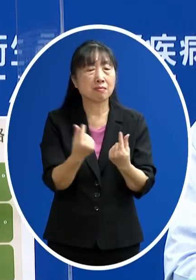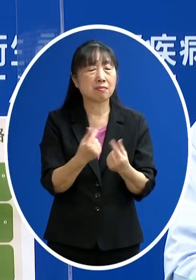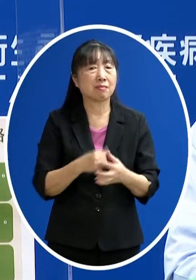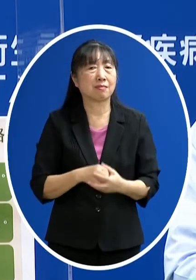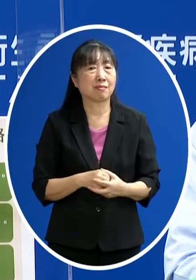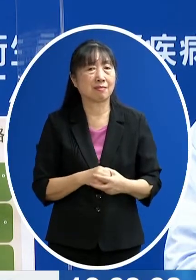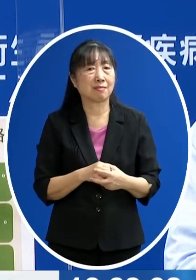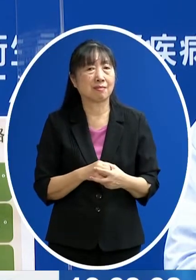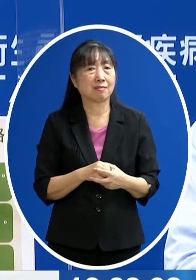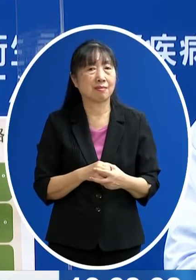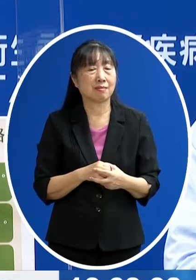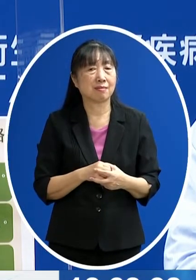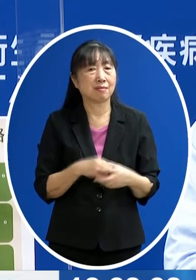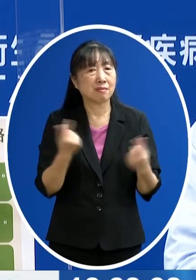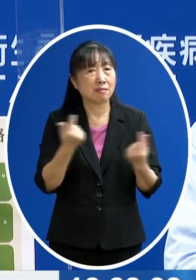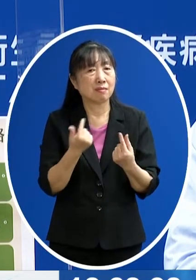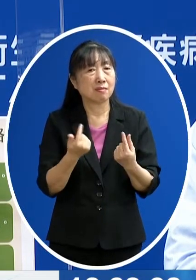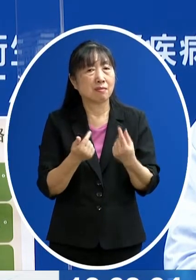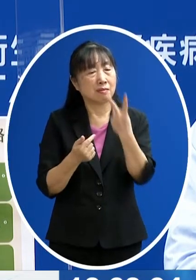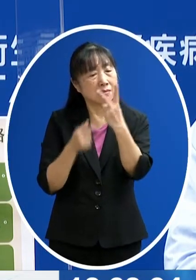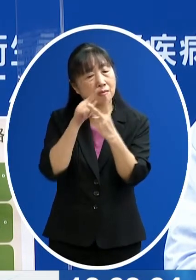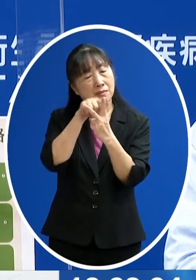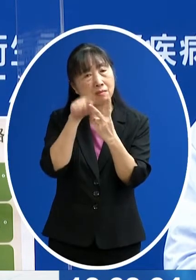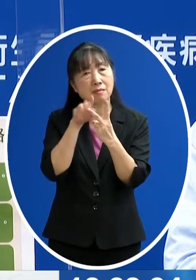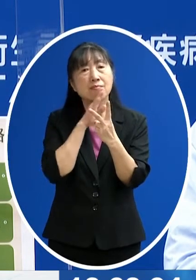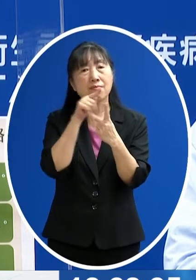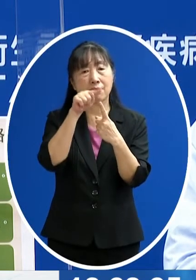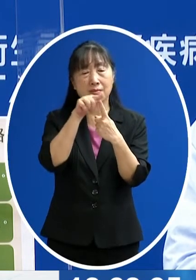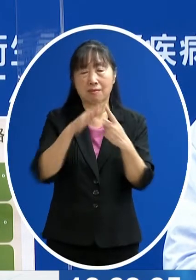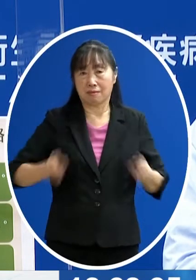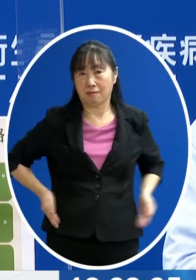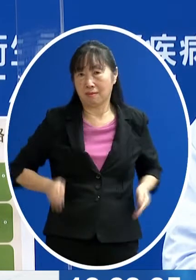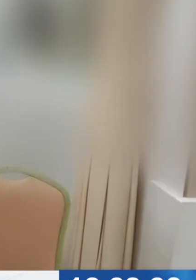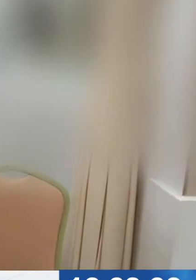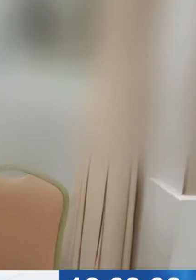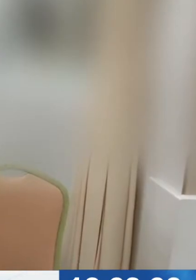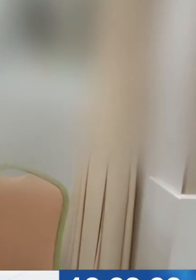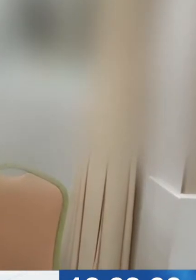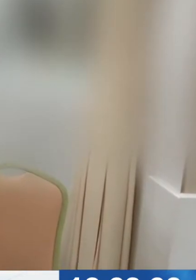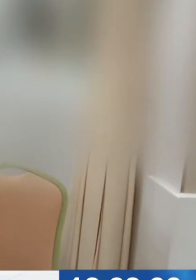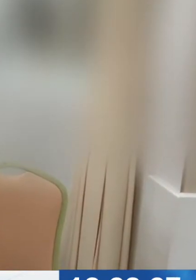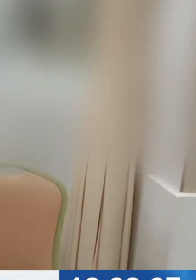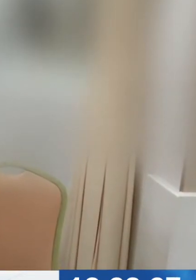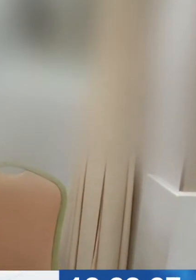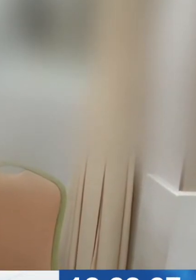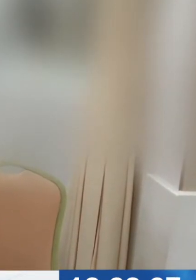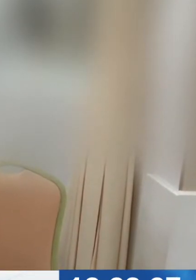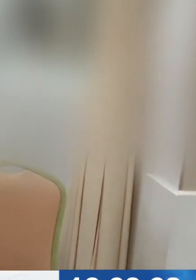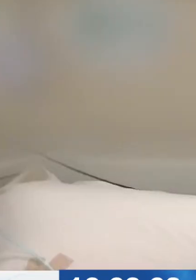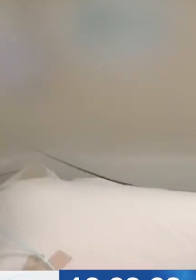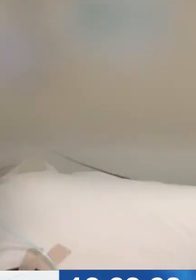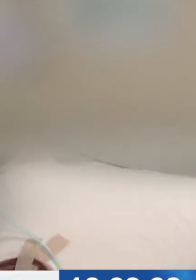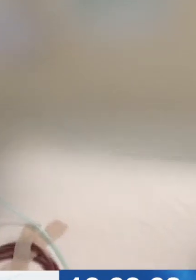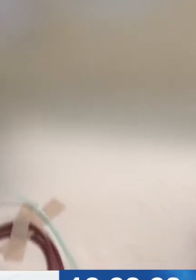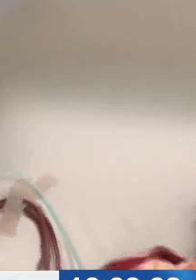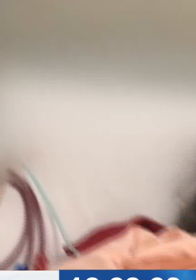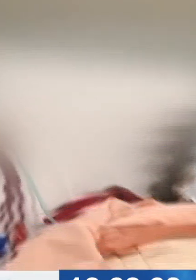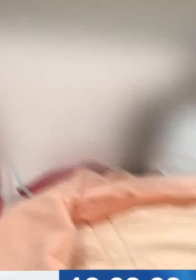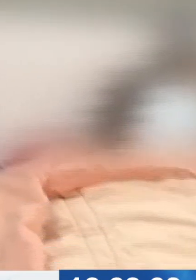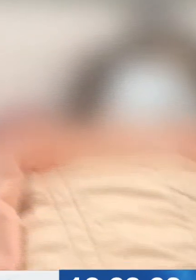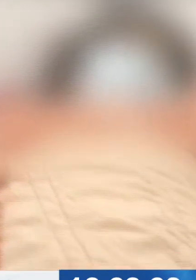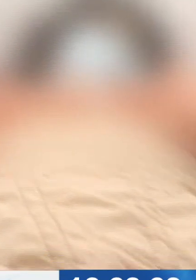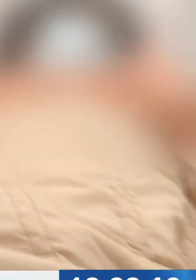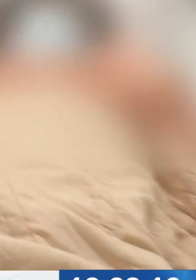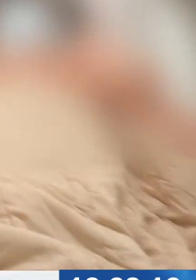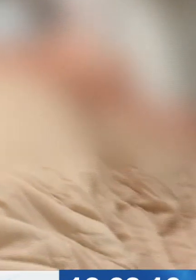动队大概是2个，一个就是在洗肾的单位里面，我们的长者在移动不方便，是有这样子